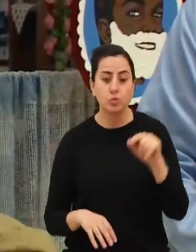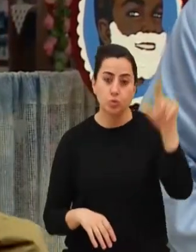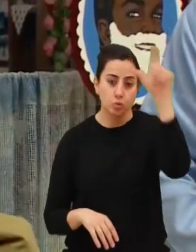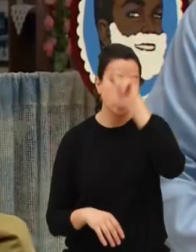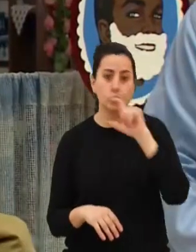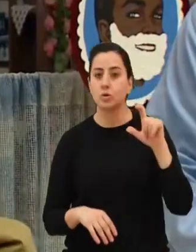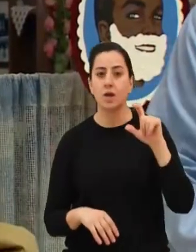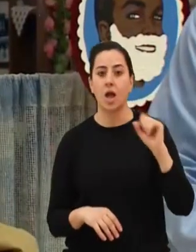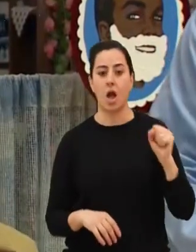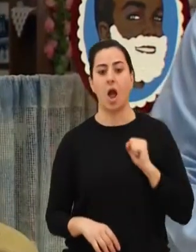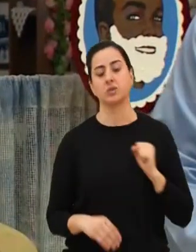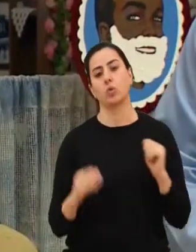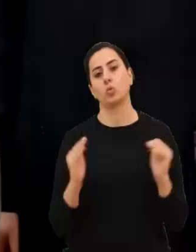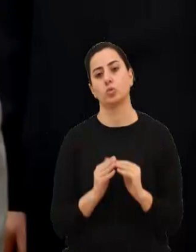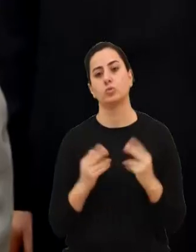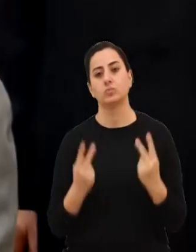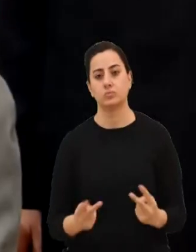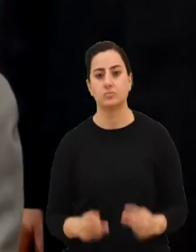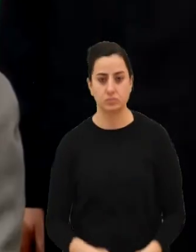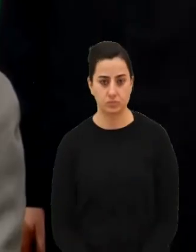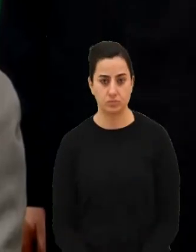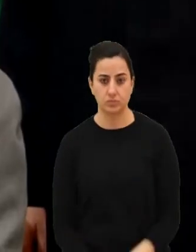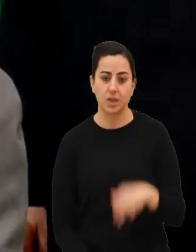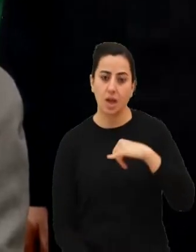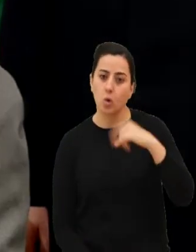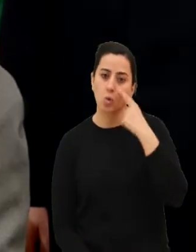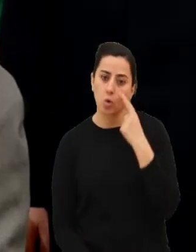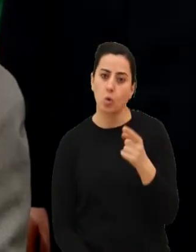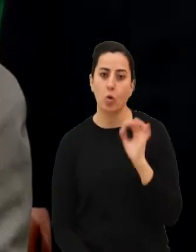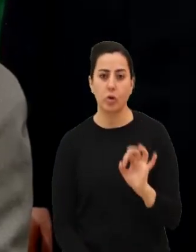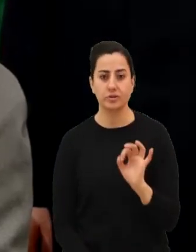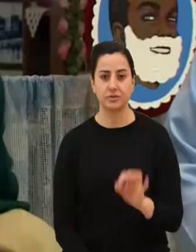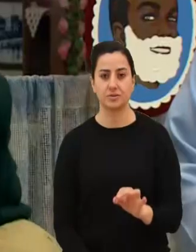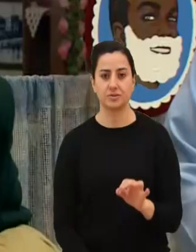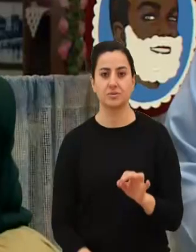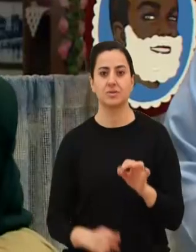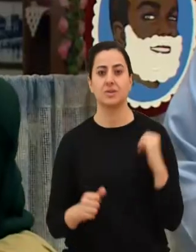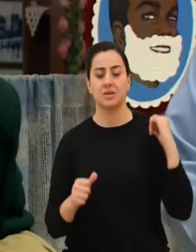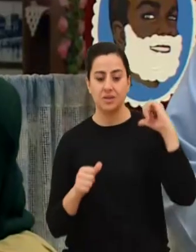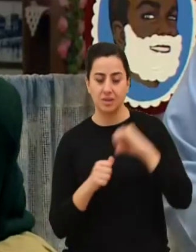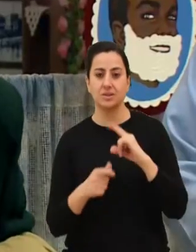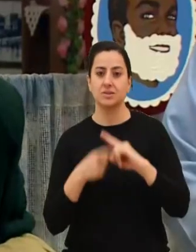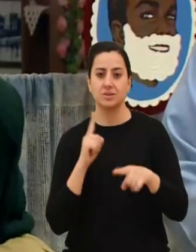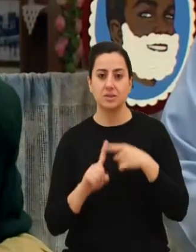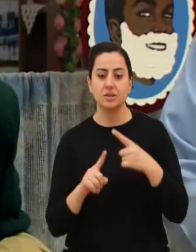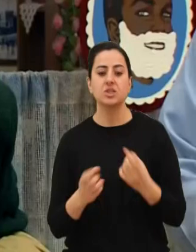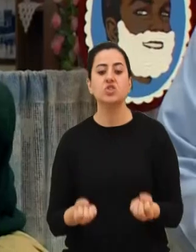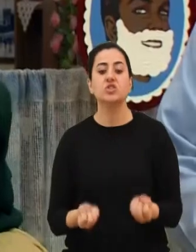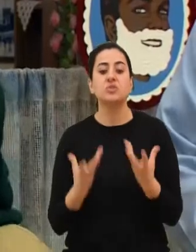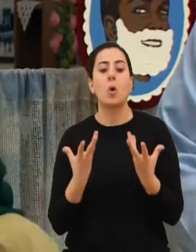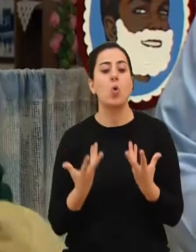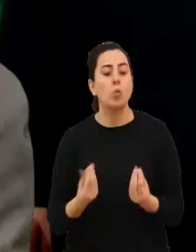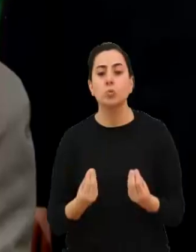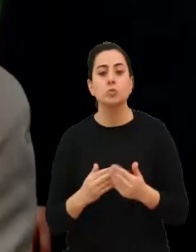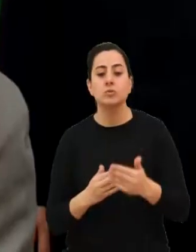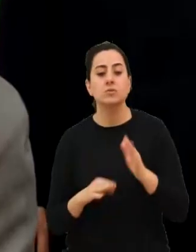ancak asker yönetir. Yakında göreceksiniz. Yine siyaset çıkmaza